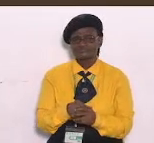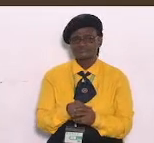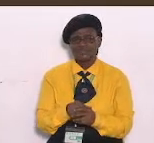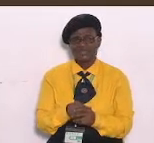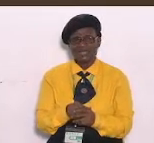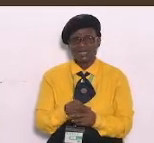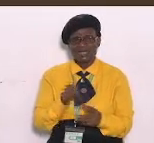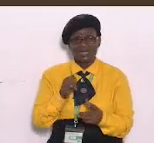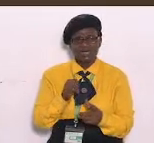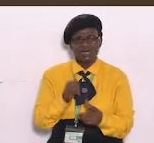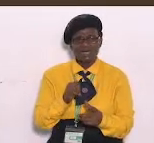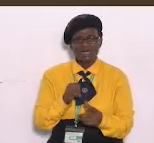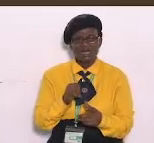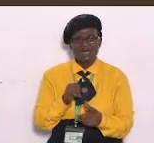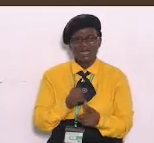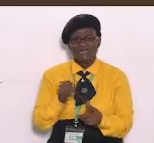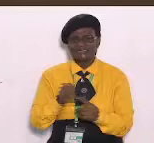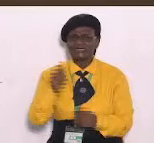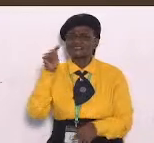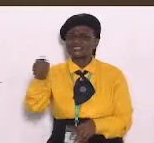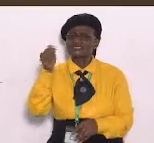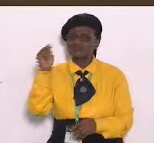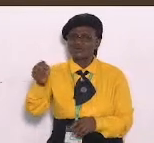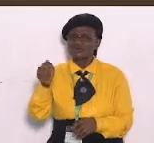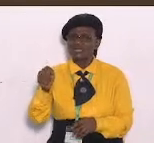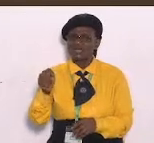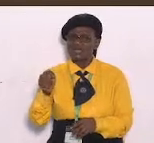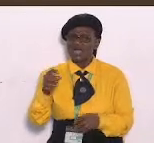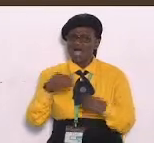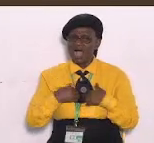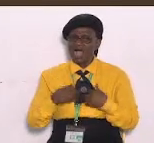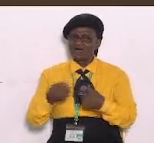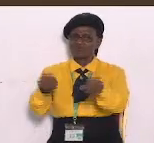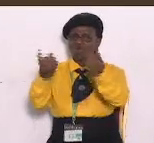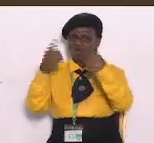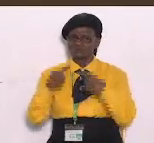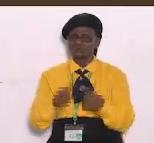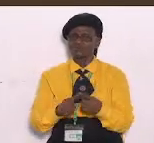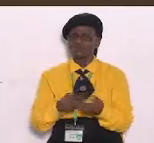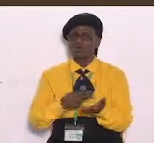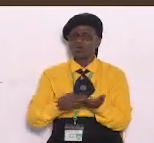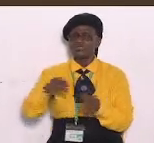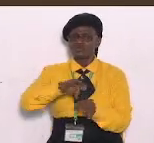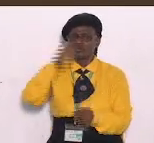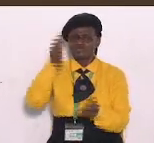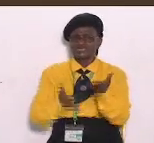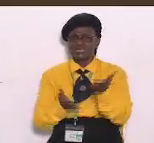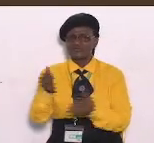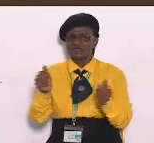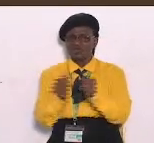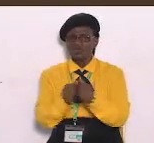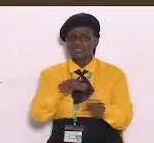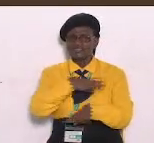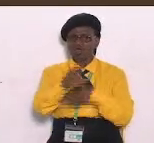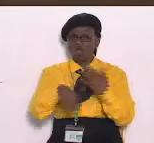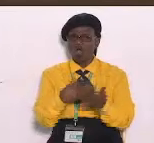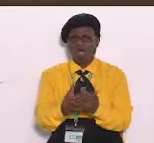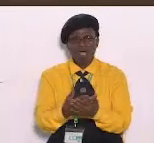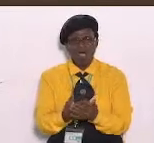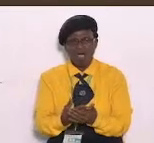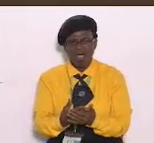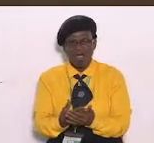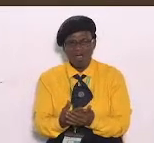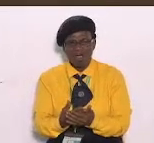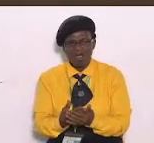témoignage ils ont il a écouté ce témoignage et il est venu à lait